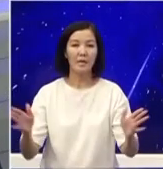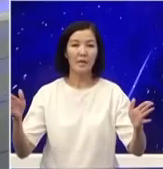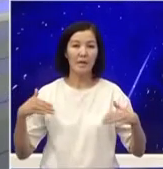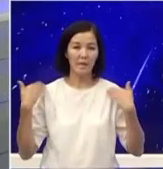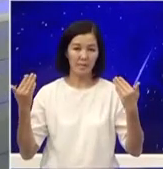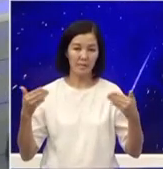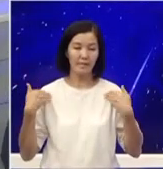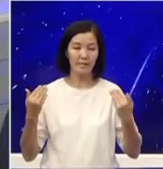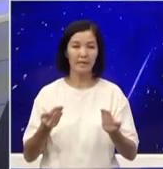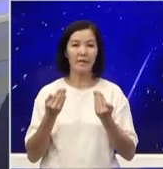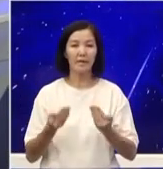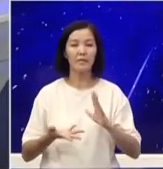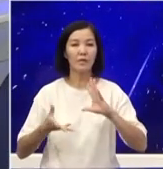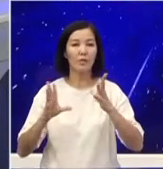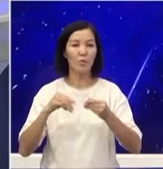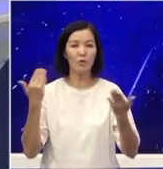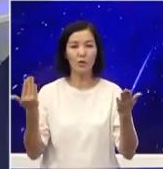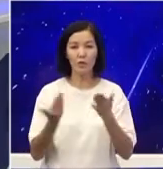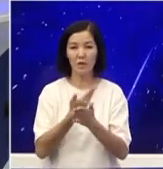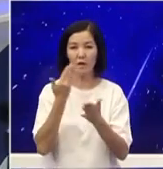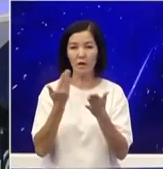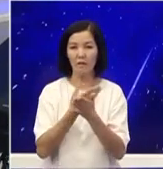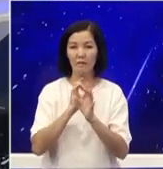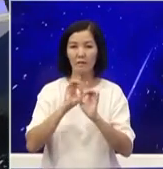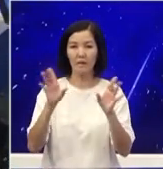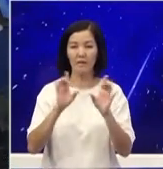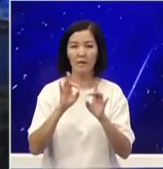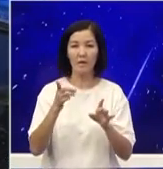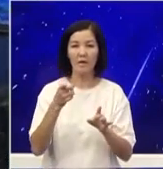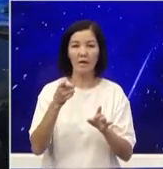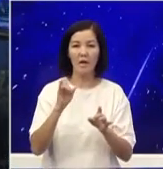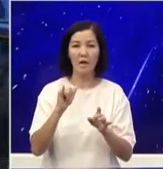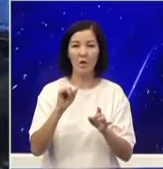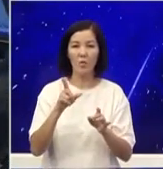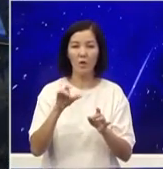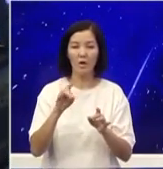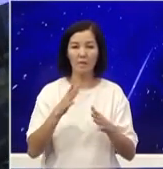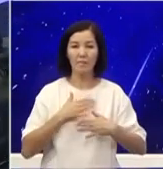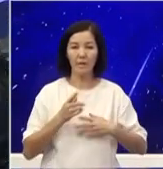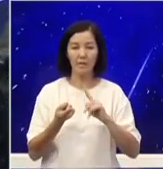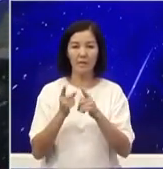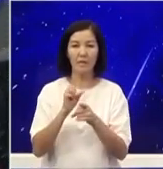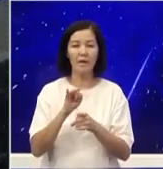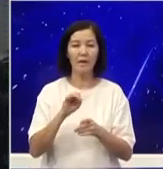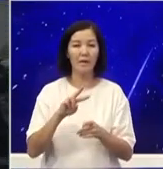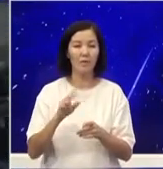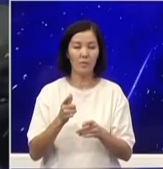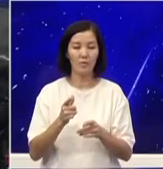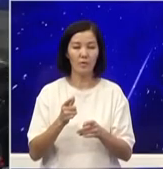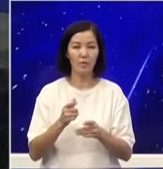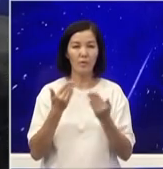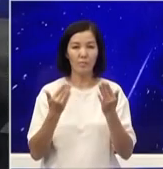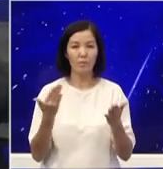Армысыздар, аймақтың бастарынасында қортынды жаңалықтар студияда ақпараттар легмен Гауқар Мұса, сурдаудырмада Айгүл Жұмаш